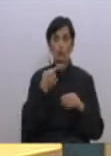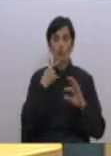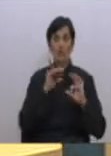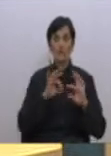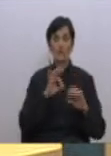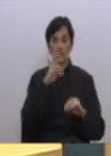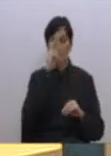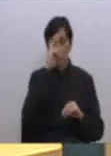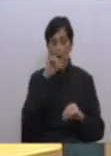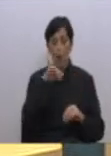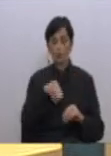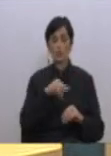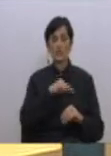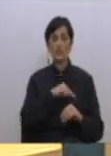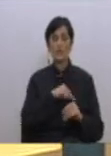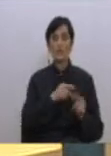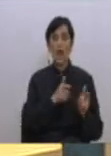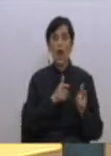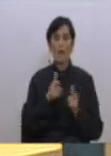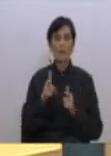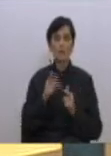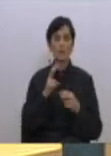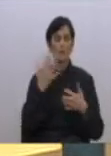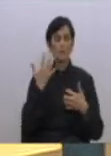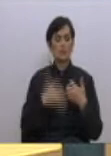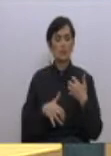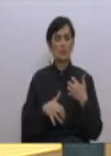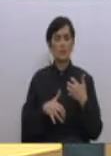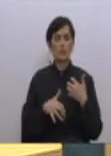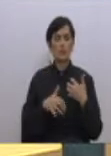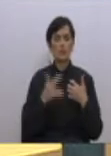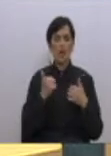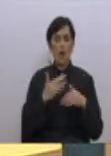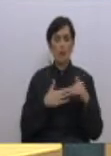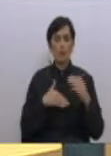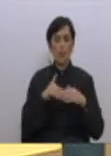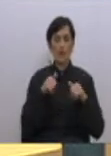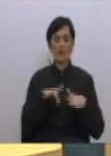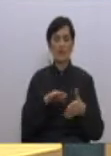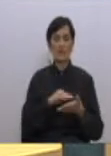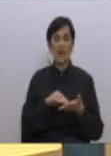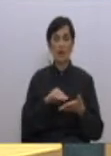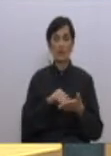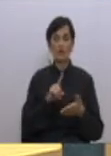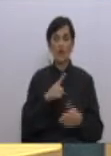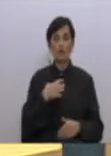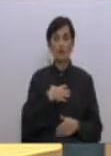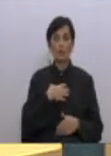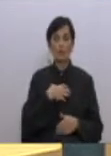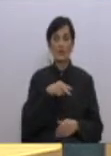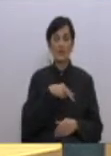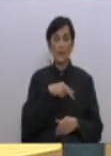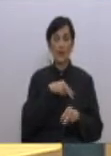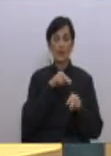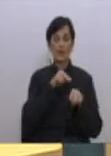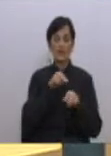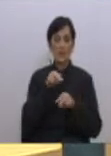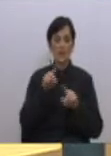რომ სახელმწიფო აუდიტის სამსახური ამზადებს მიუკვეძებელ და პროფესიულ დასკვნებს, რაც მნიშვნელოვანია საპარლამენტო